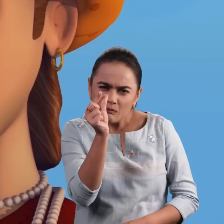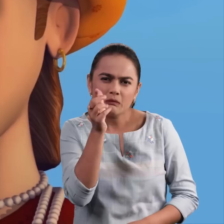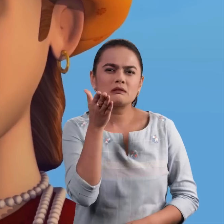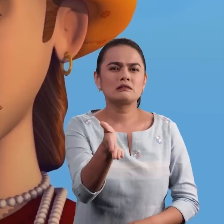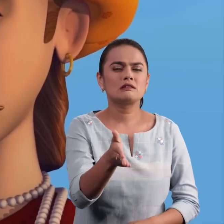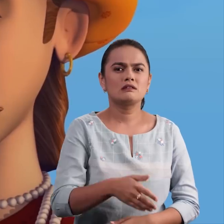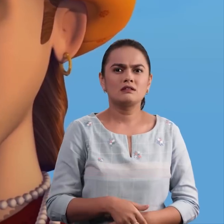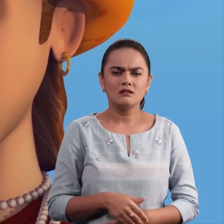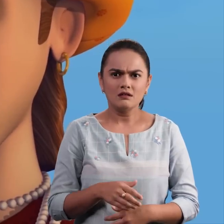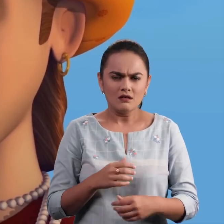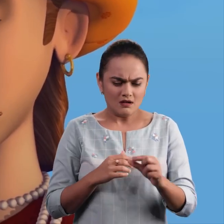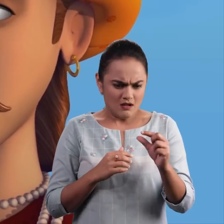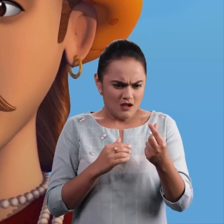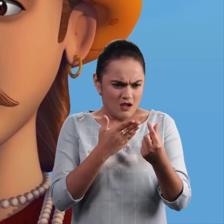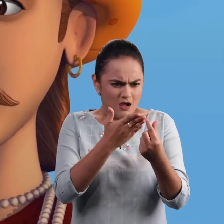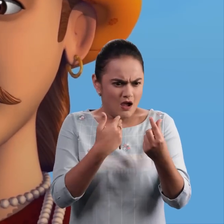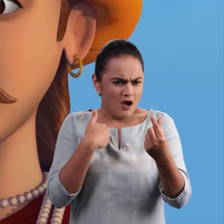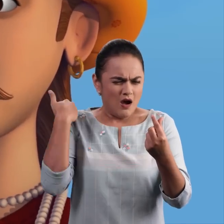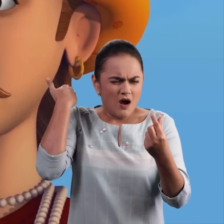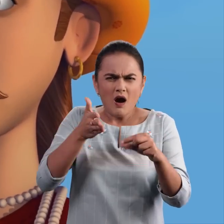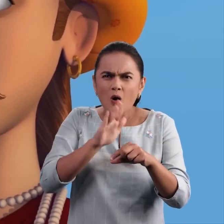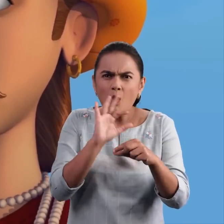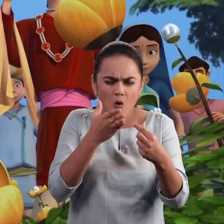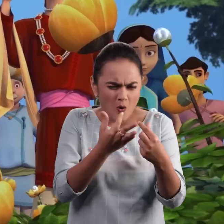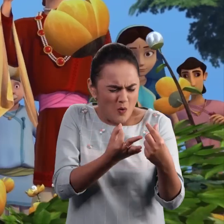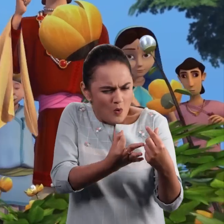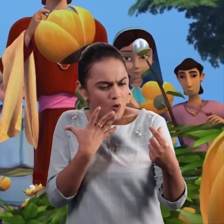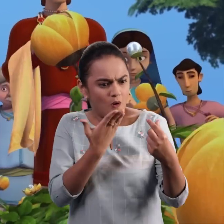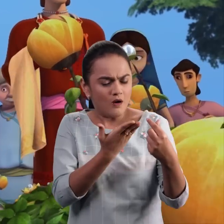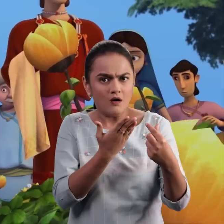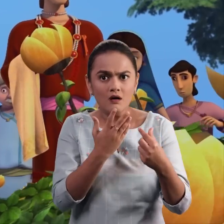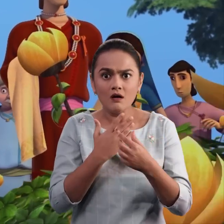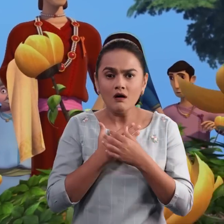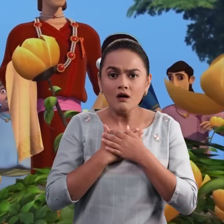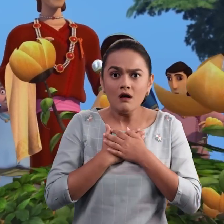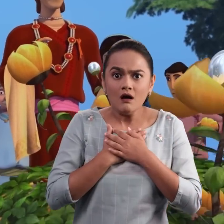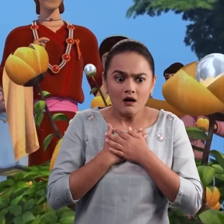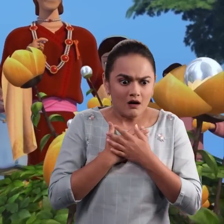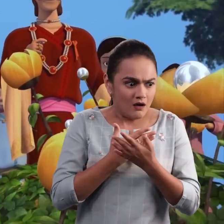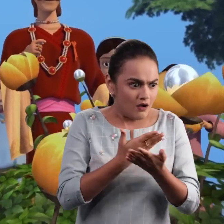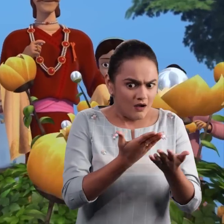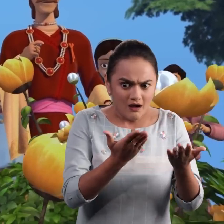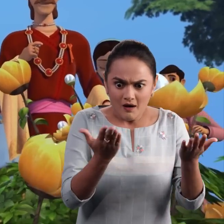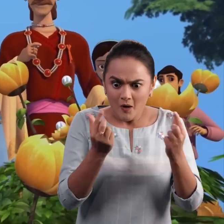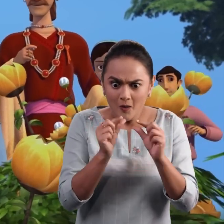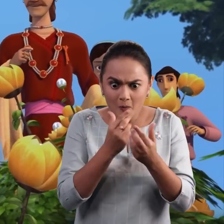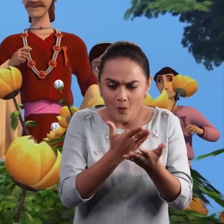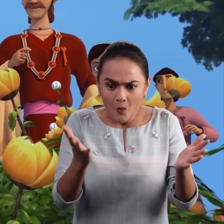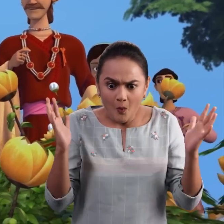हैं। मैंने आज तक ऐसे सुंदर मोती नहीं देखे। वाह! इतनी सारी